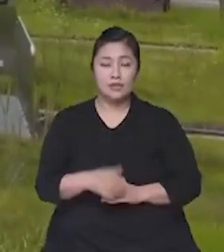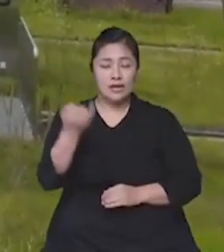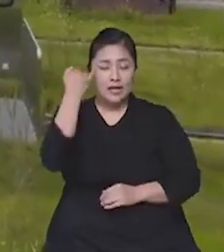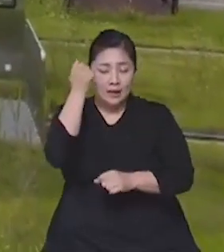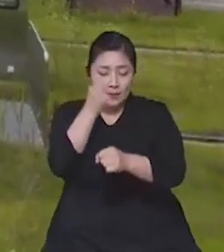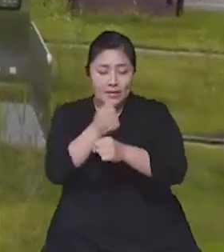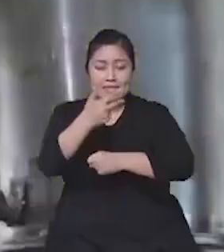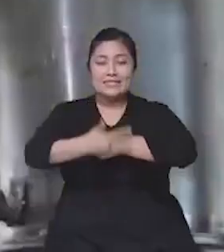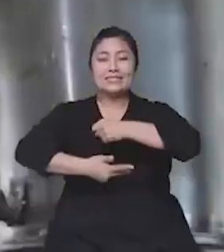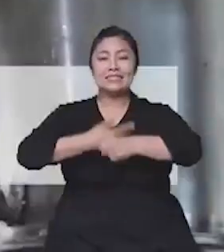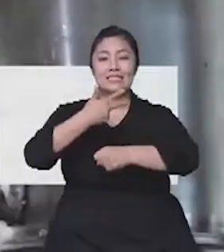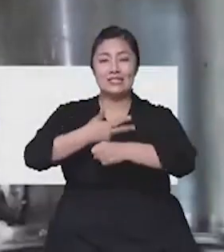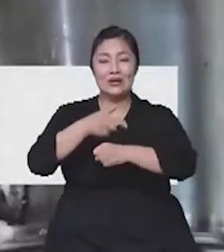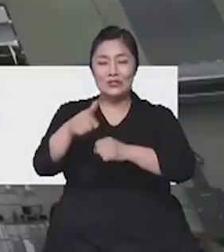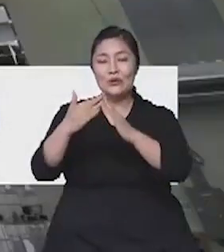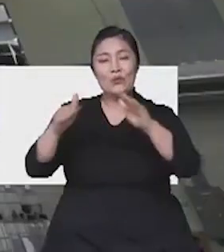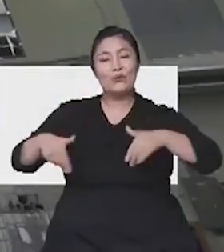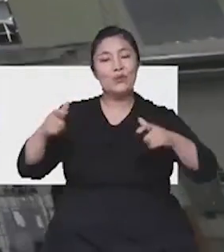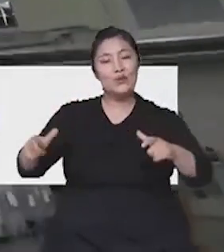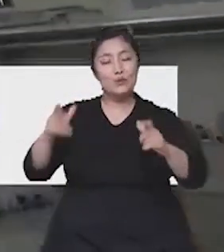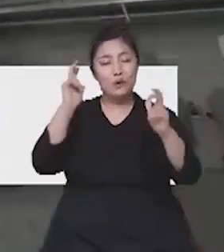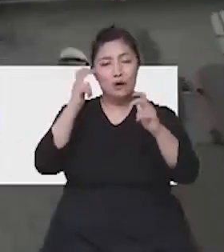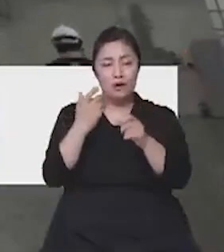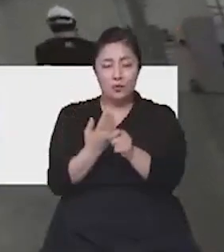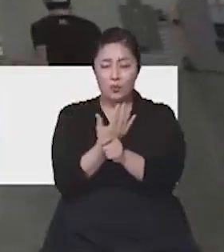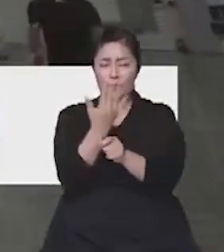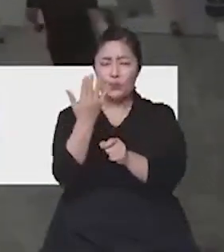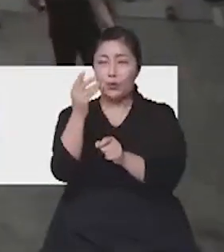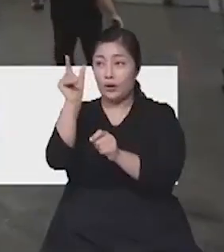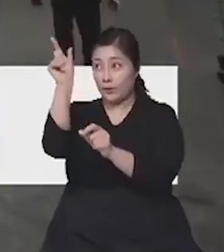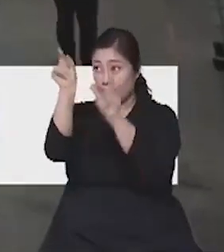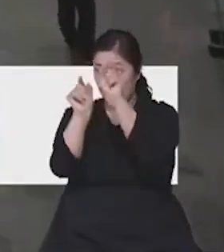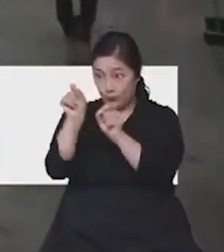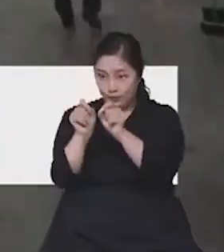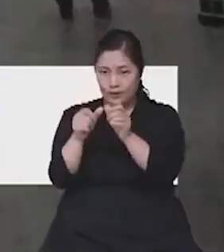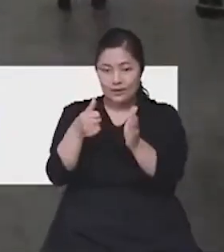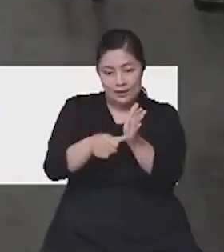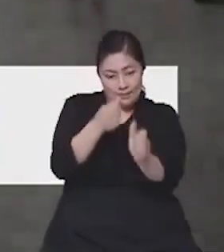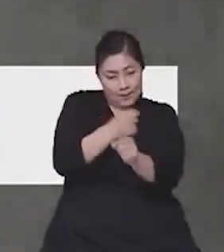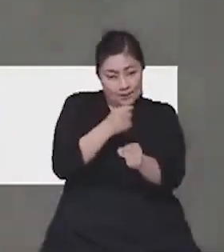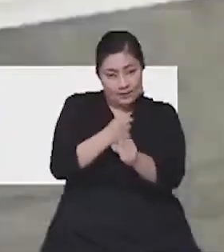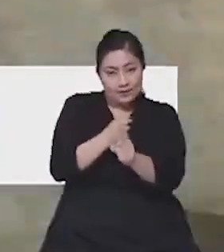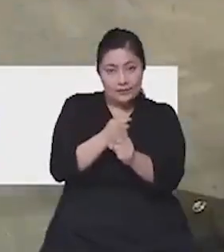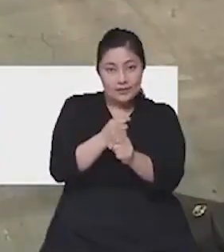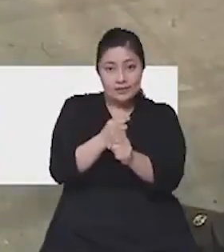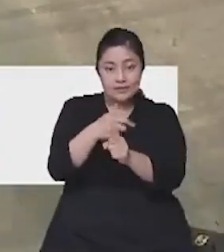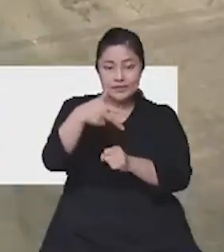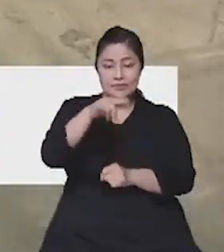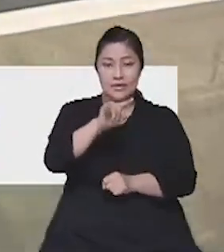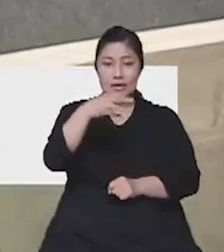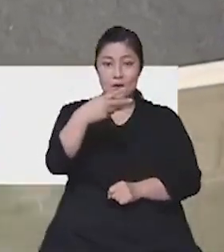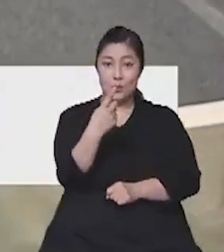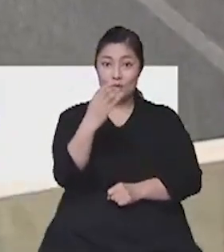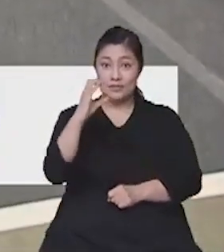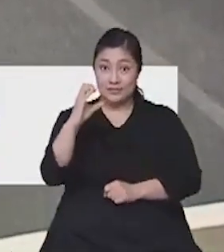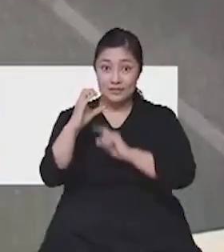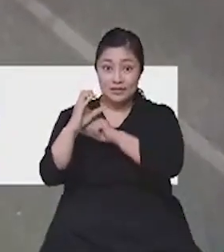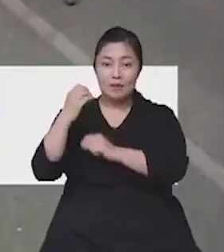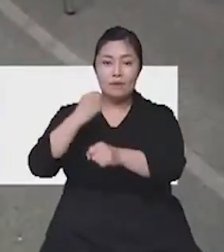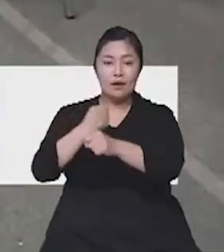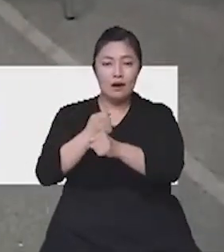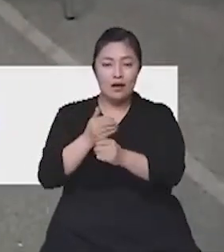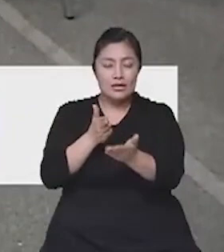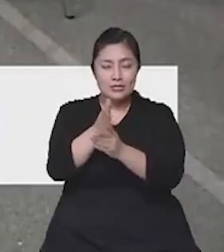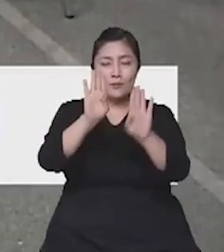창업 7년차인 전남의 한 회사는 대기 중 이산화탄소를 포집해 자원화하는 장치 제로씨를 국내 최대 에너지